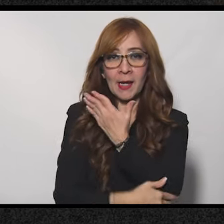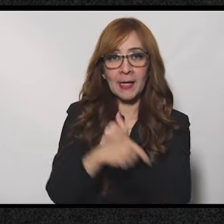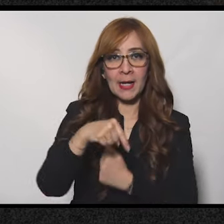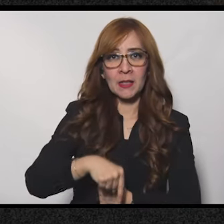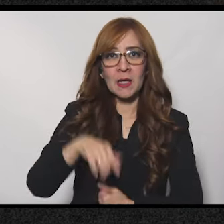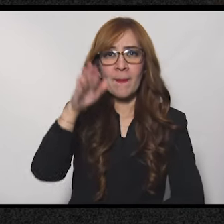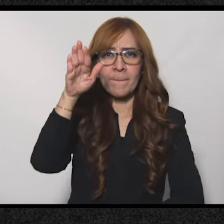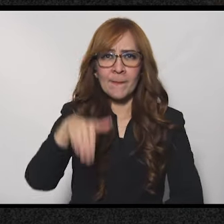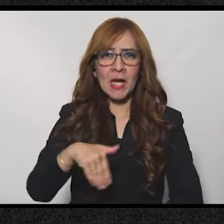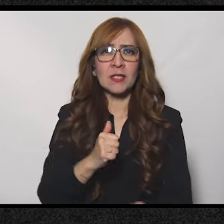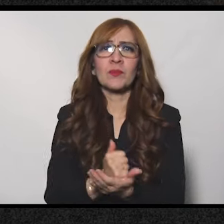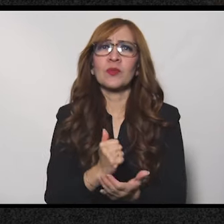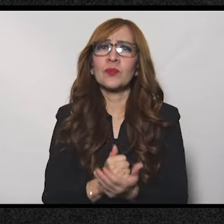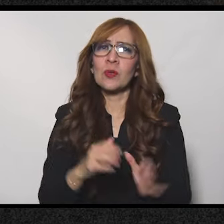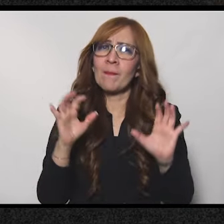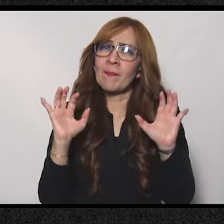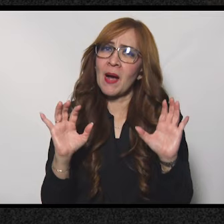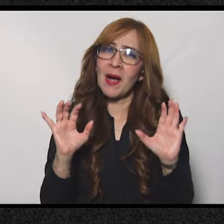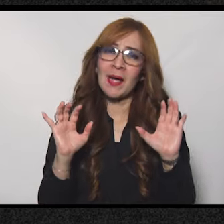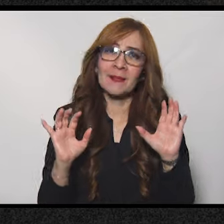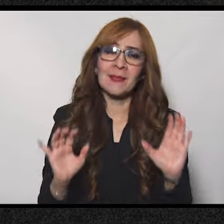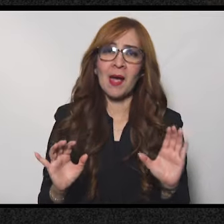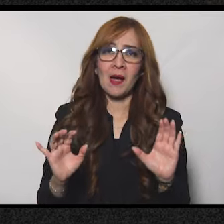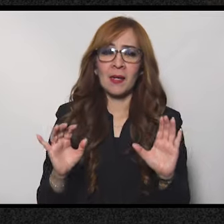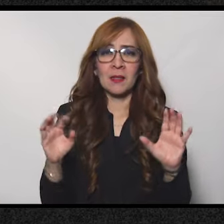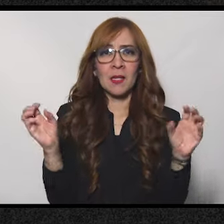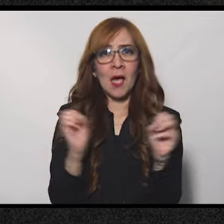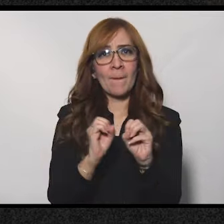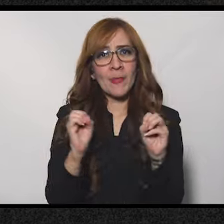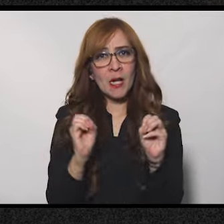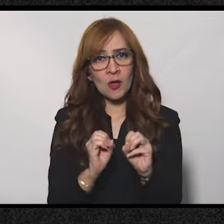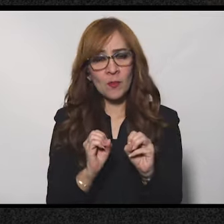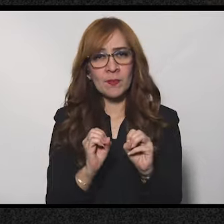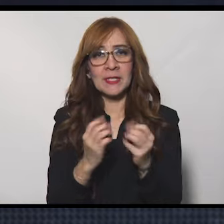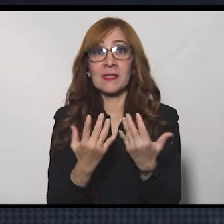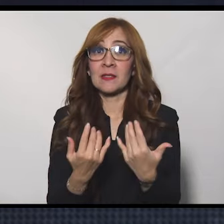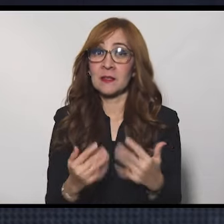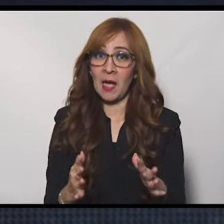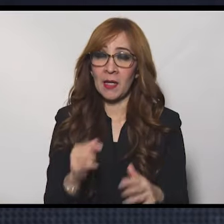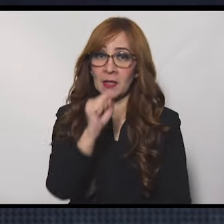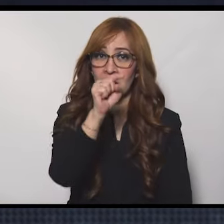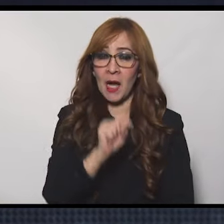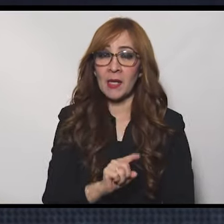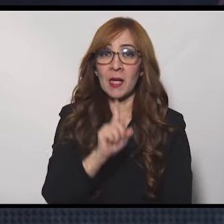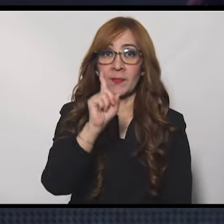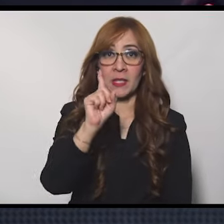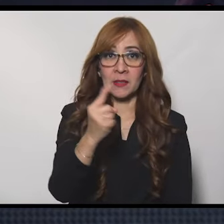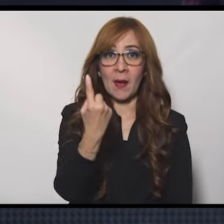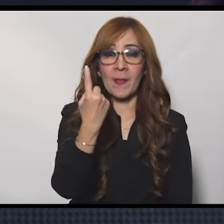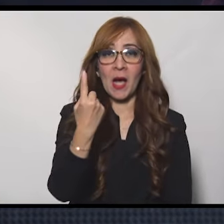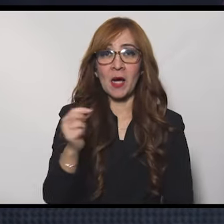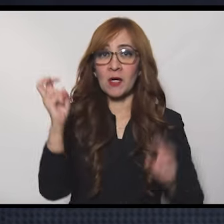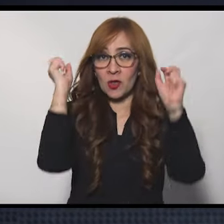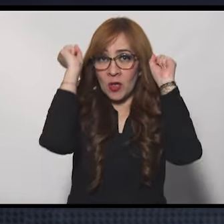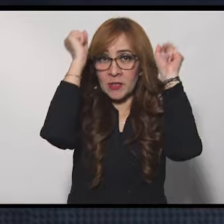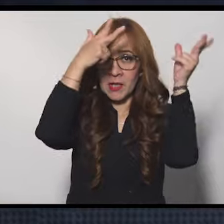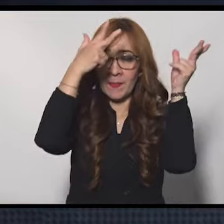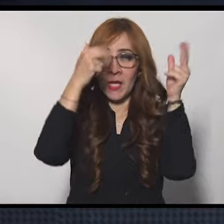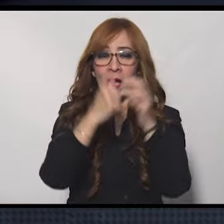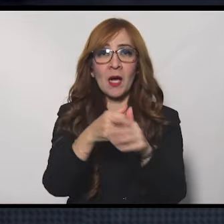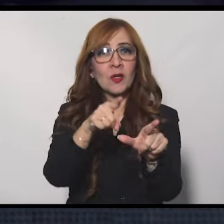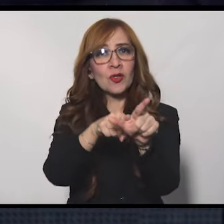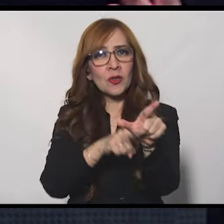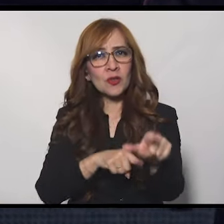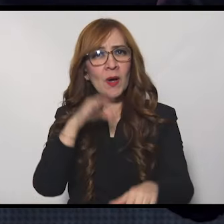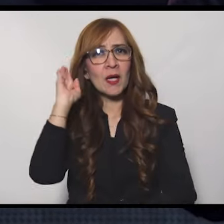masih amat banyak yang belum diduduki. Di ayat pertama ini, konteksnya adalah di mana Yosua